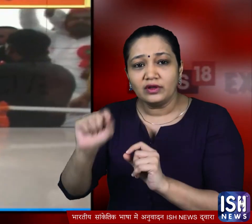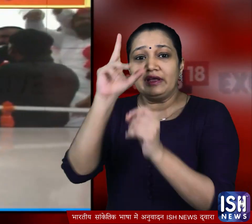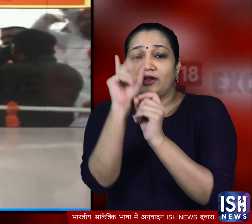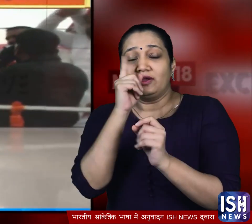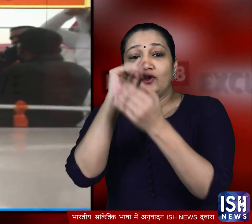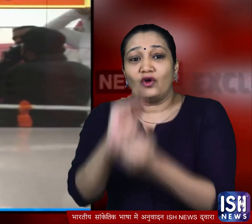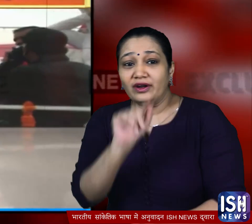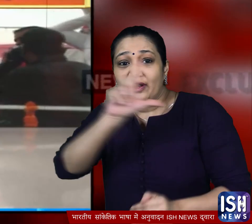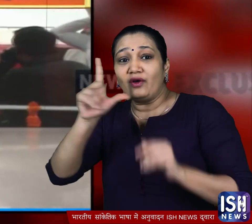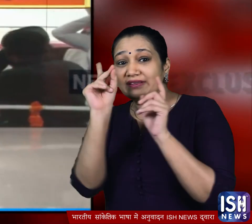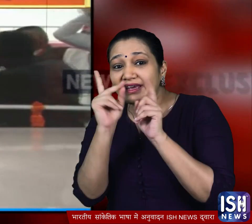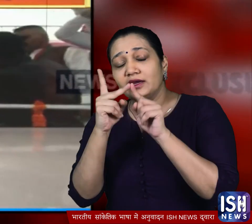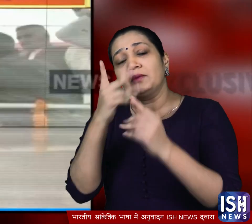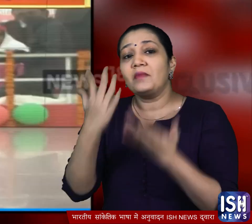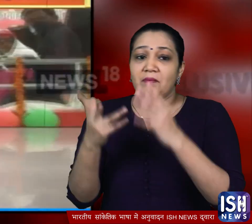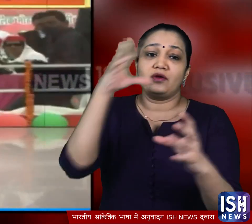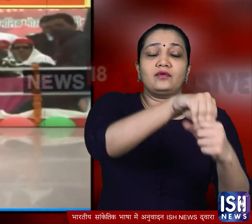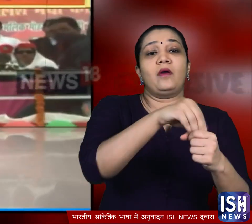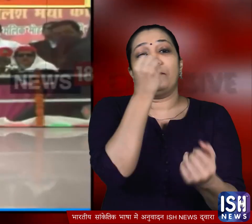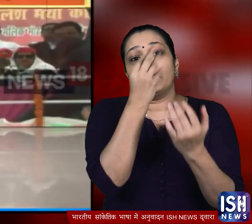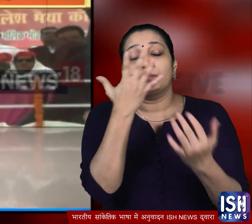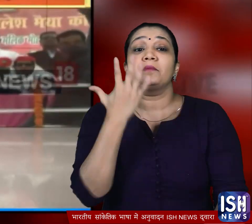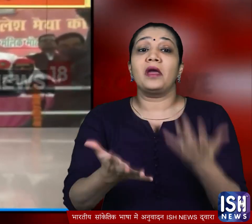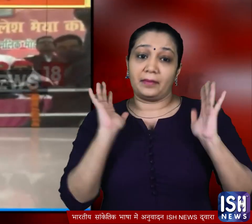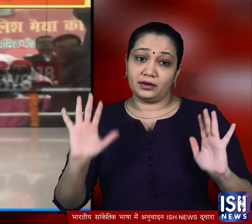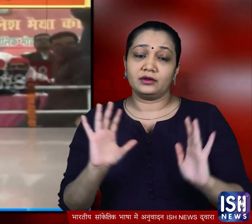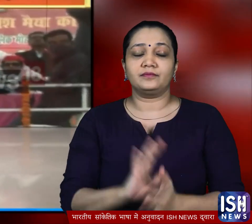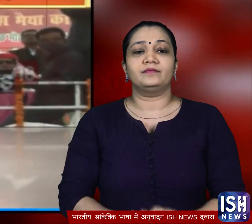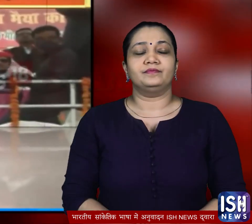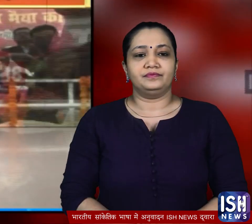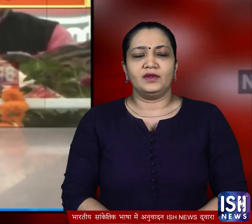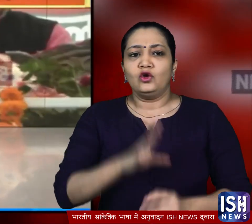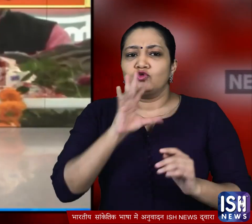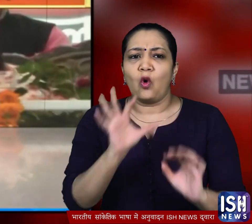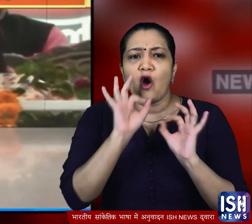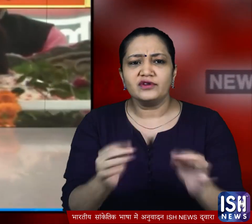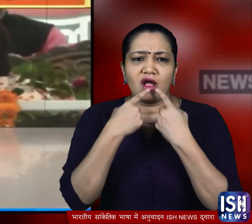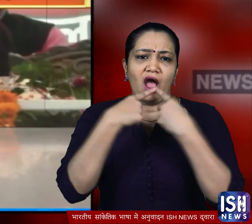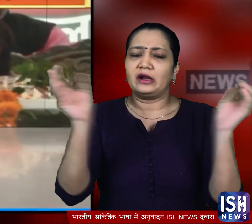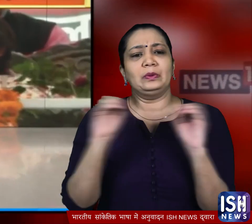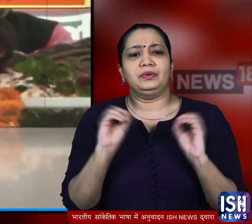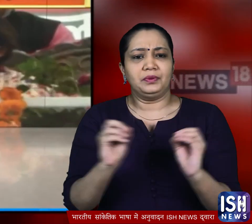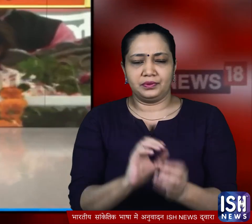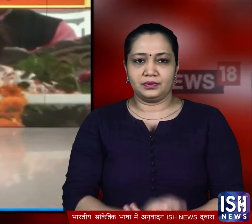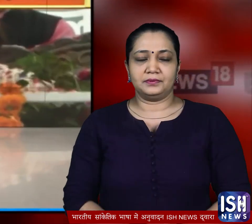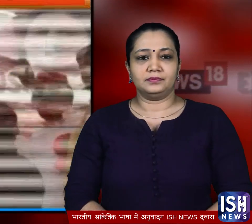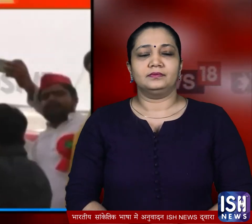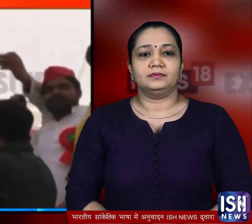अपर्णा यादव का भी नाम जुड़ सकता है, क्योंकि खबर है कि वो जल्द बीजेपी में शामिल हो सकती हैं। हालांकि अभी इसकी औपचारिक पुष्टि नहीं हुई